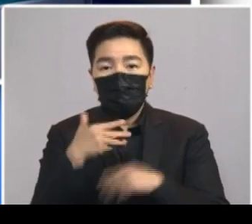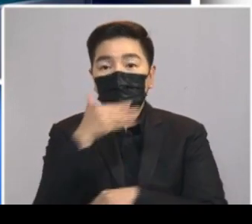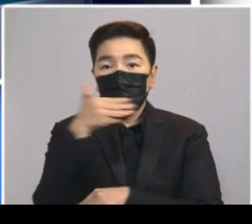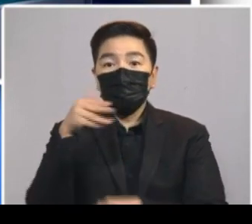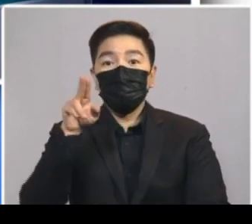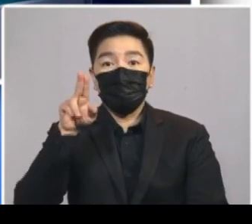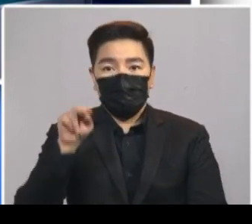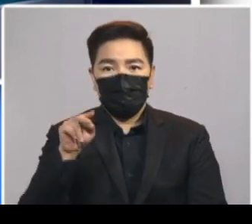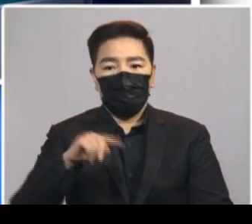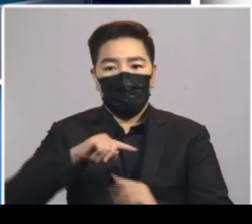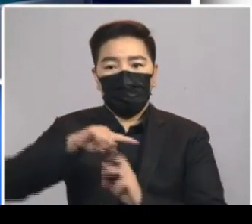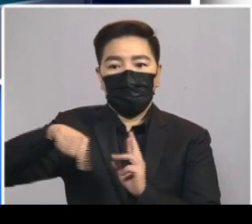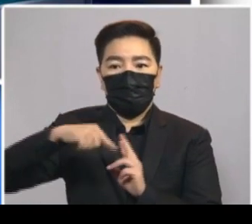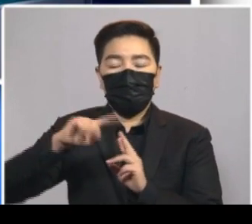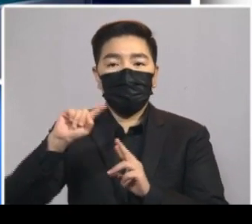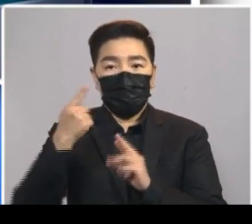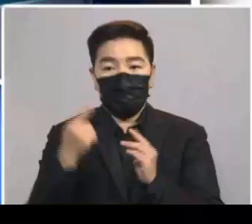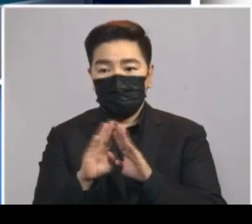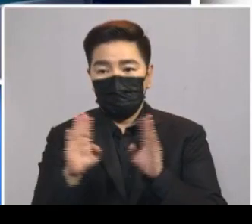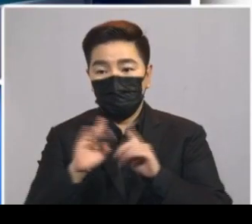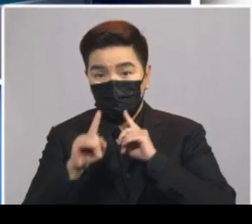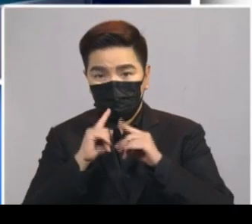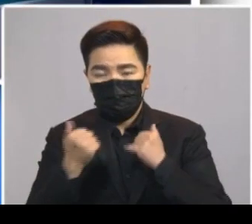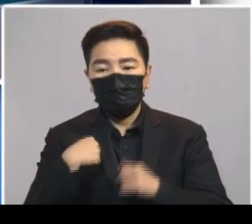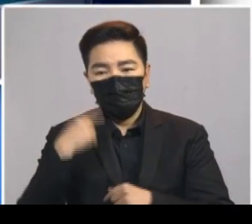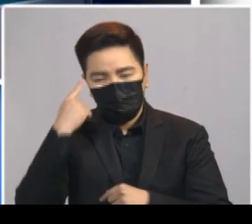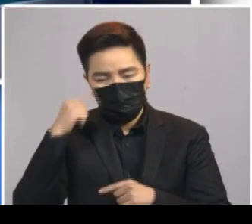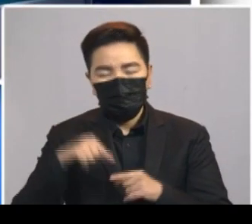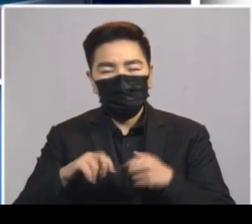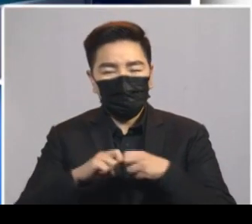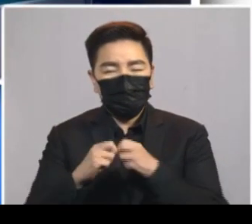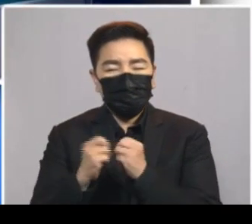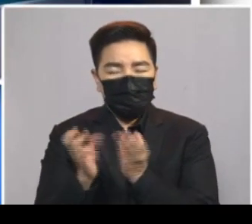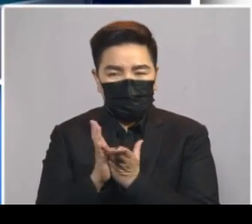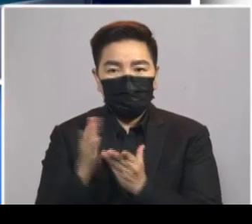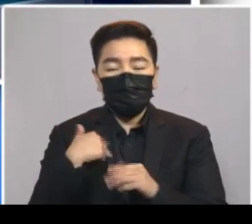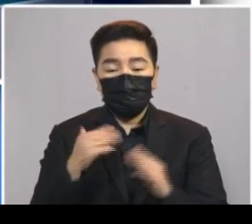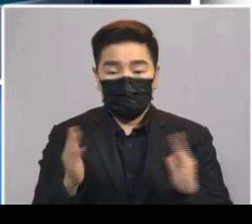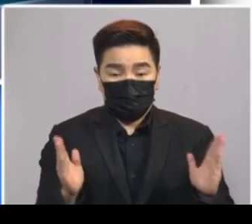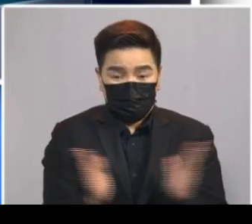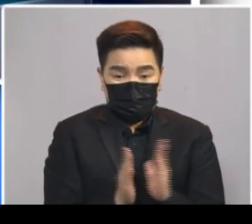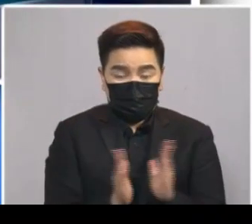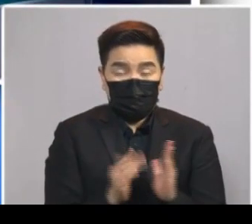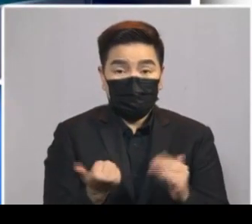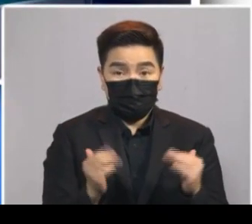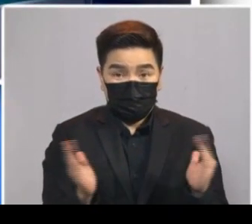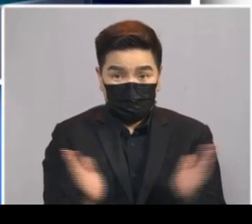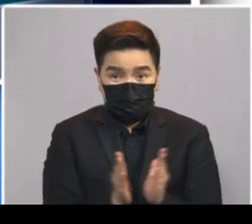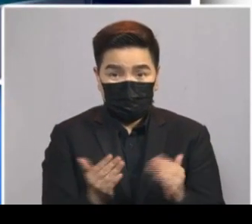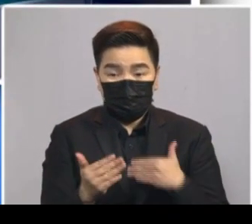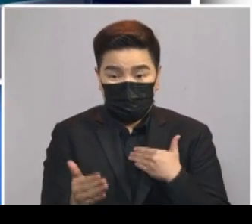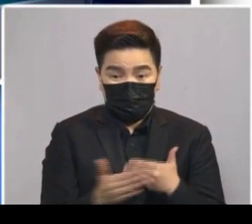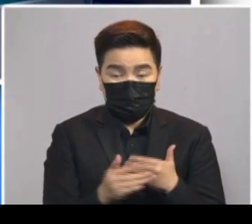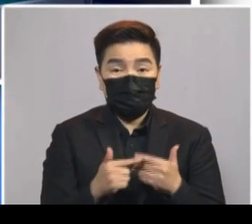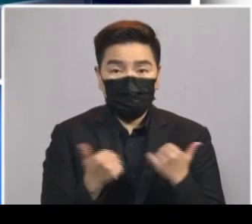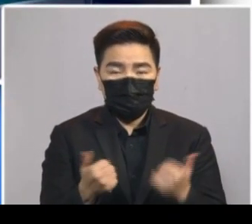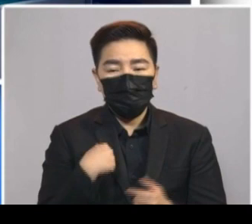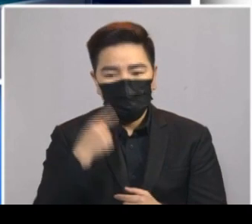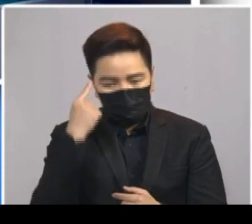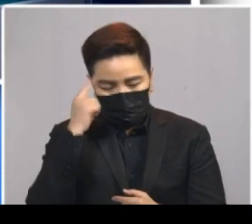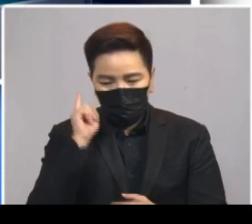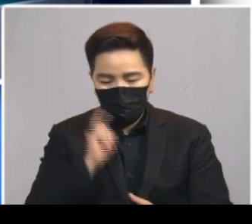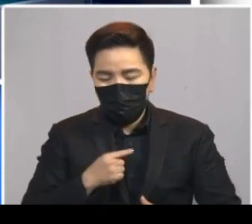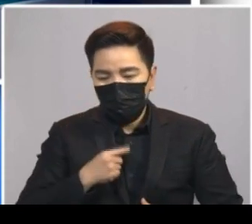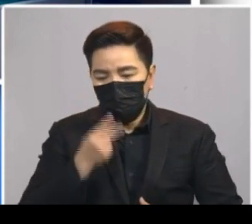าติที่จะเปิดรอบใหม่นะครับเพราะฉะนั้นสถานการณ์ก็ค่อนข้างผันผวนระยะสั้นนะครับคุณศิริวัฒน์ครับคุณธิดาครับเราก็ค